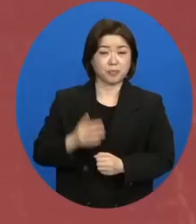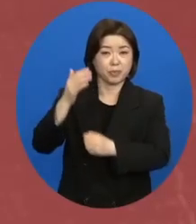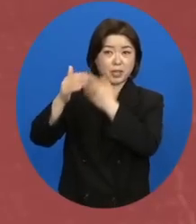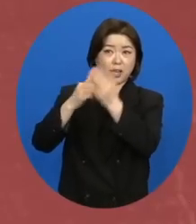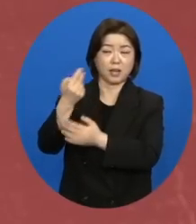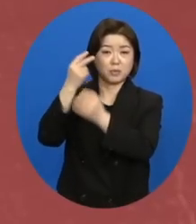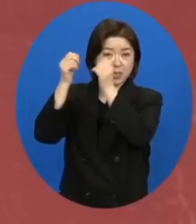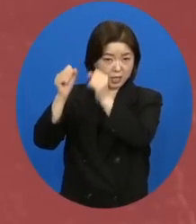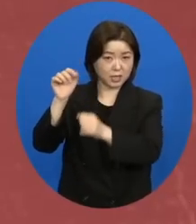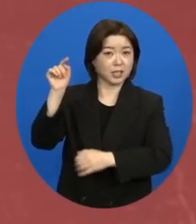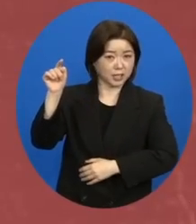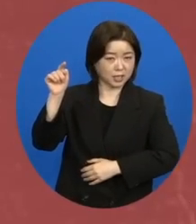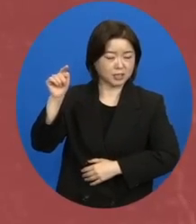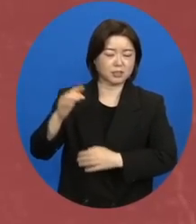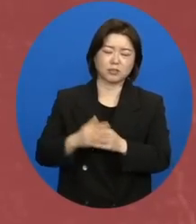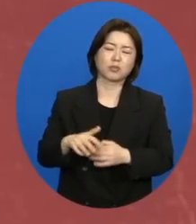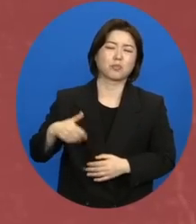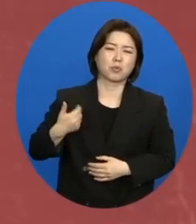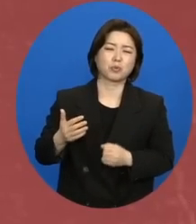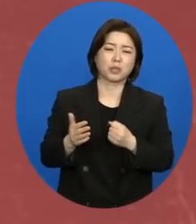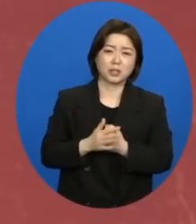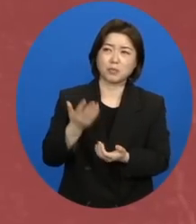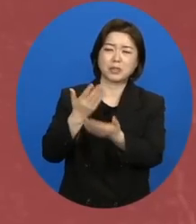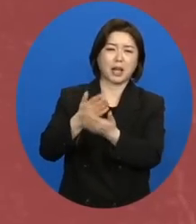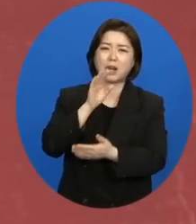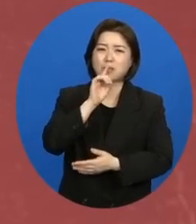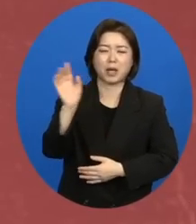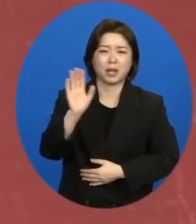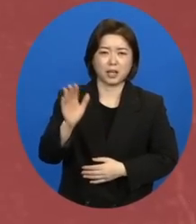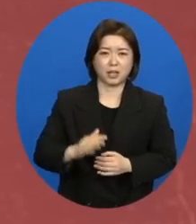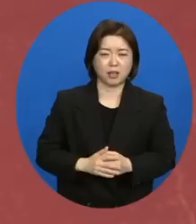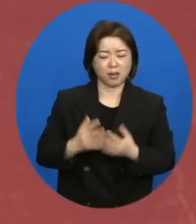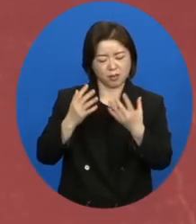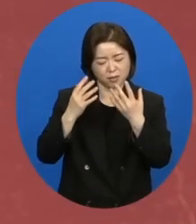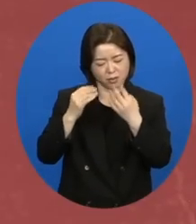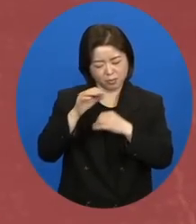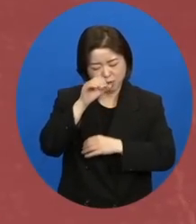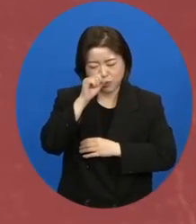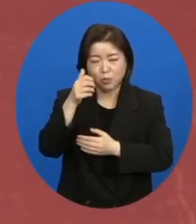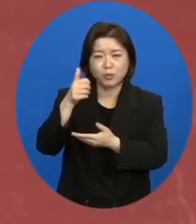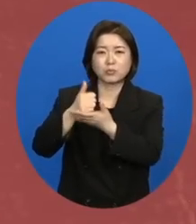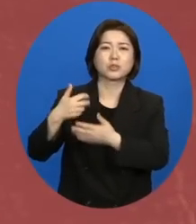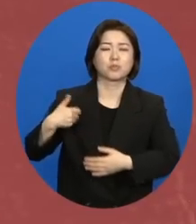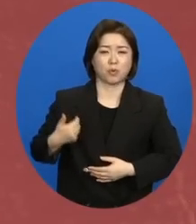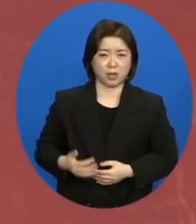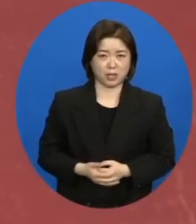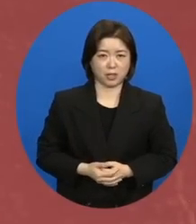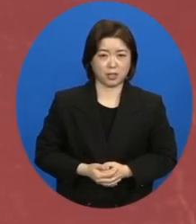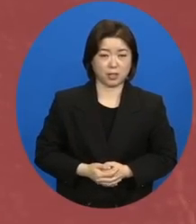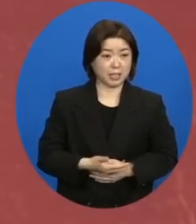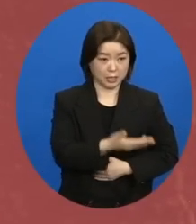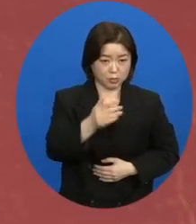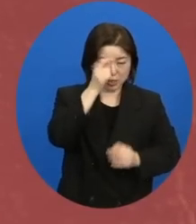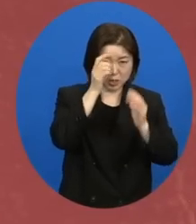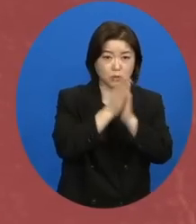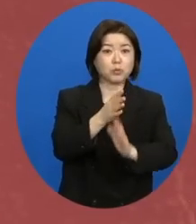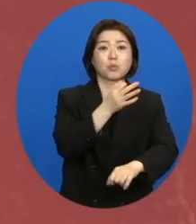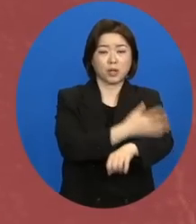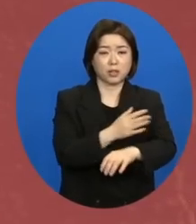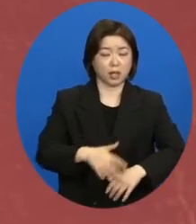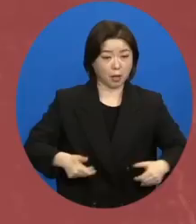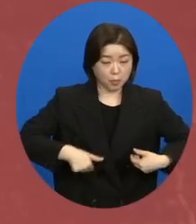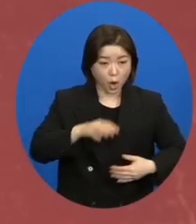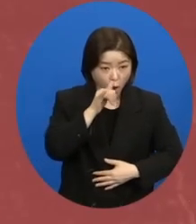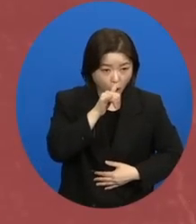하나님이 살아계시는 걸 몰라서. 얼마나 좋은 분인지를 몰라서. 여러분 기도 간단해요. 필요한 거